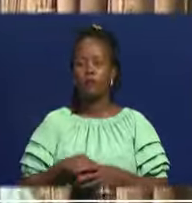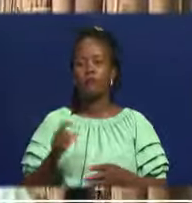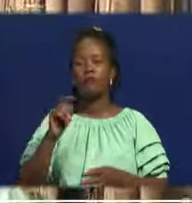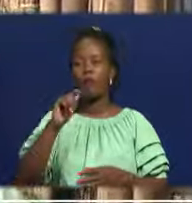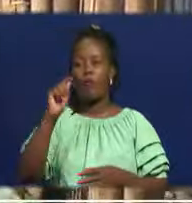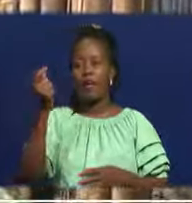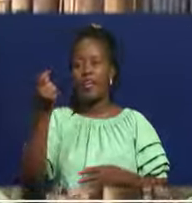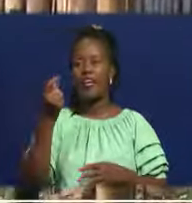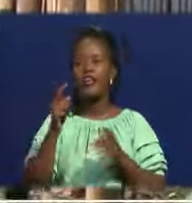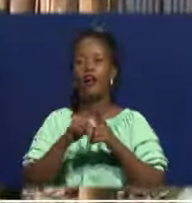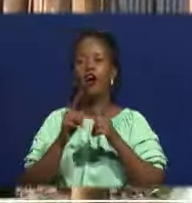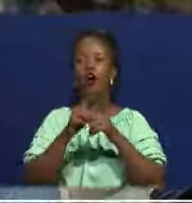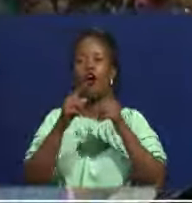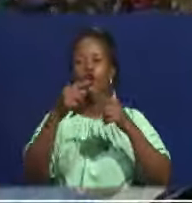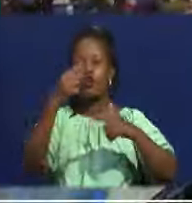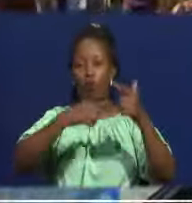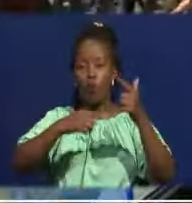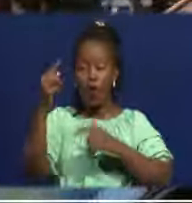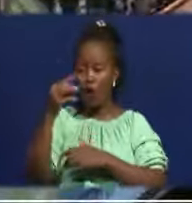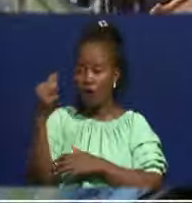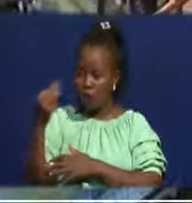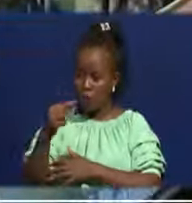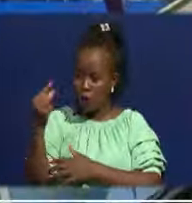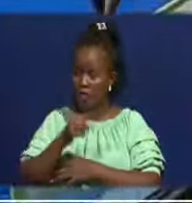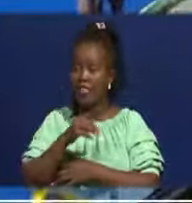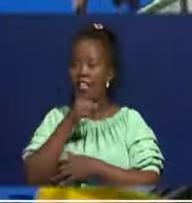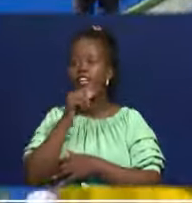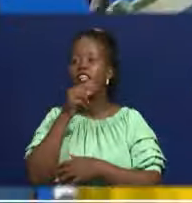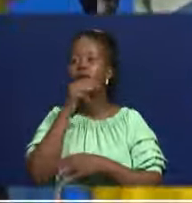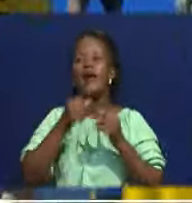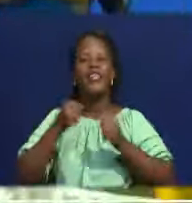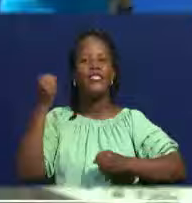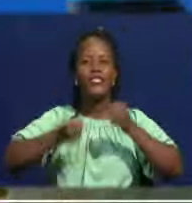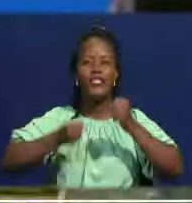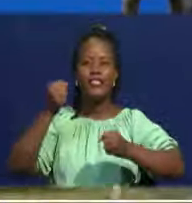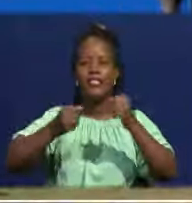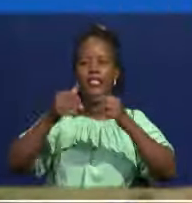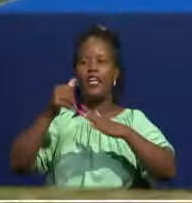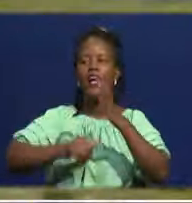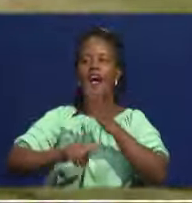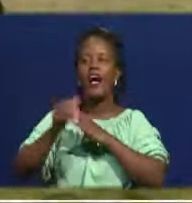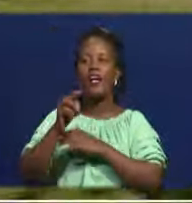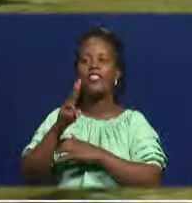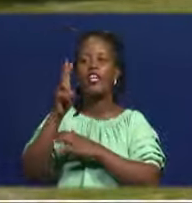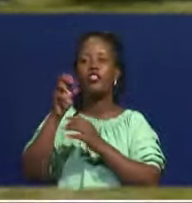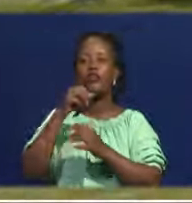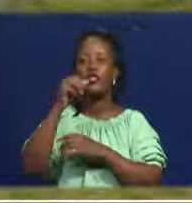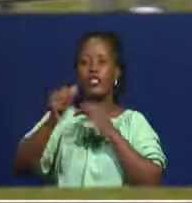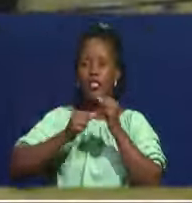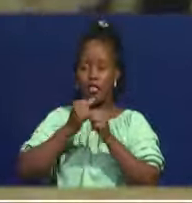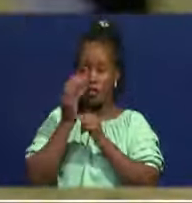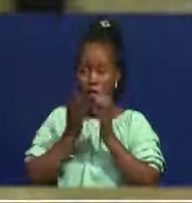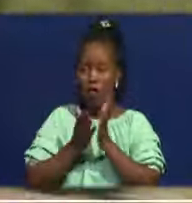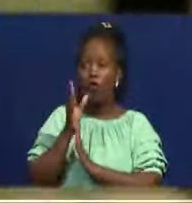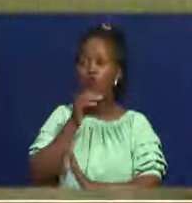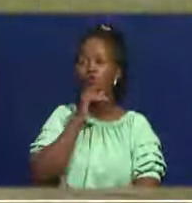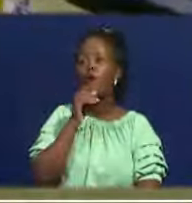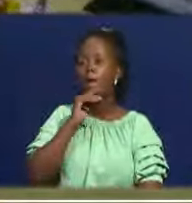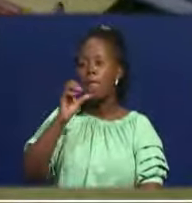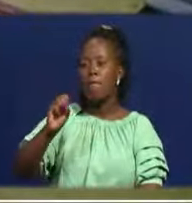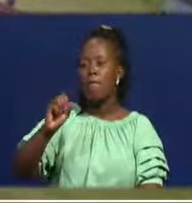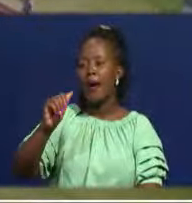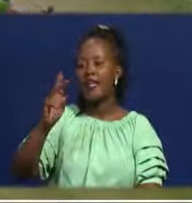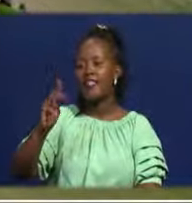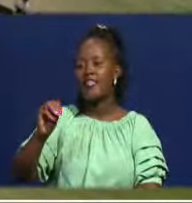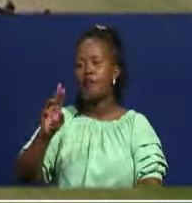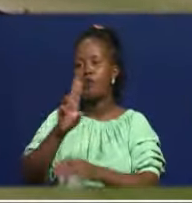pia ilishinda nishani ya dhahabu katika mbio za wanaume wenye umri chini ya miaka 20 kupitia kwa Samuel Kabathi aliyetumia muda wa